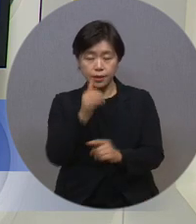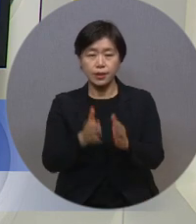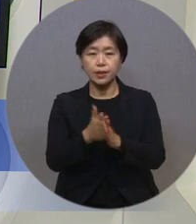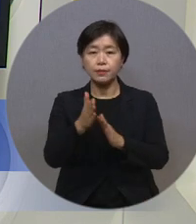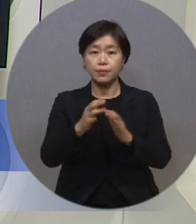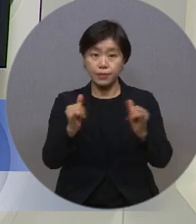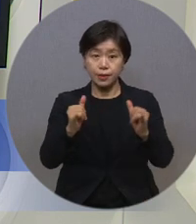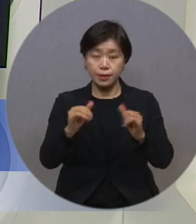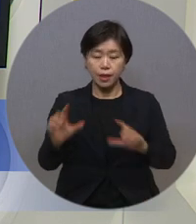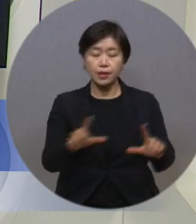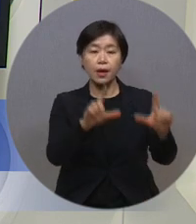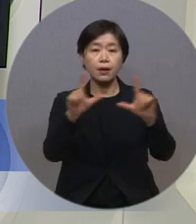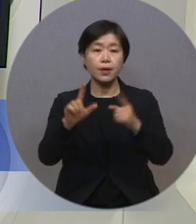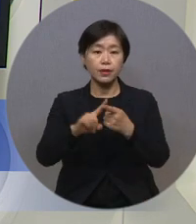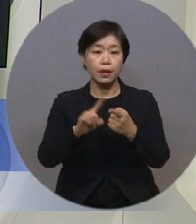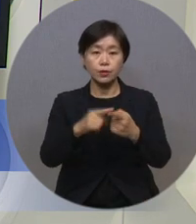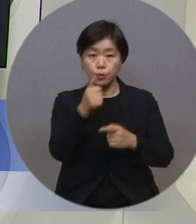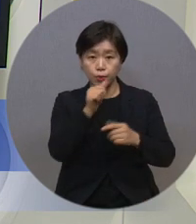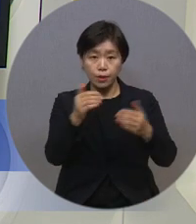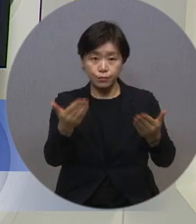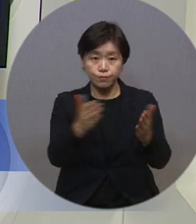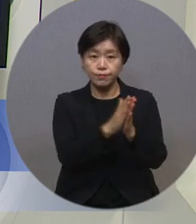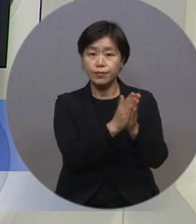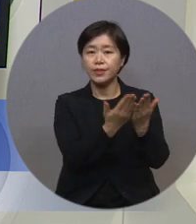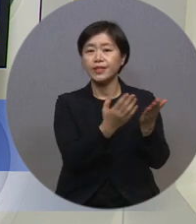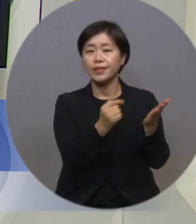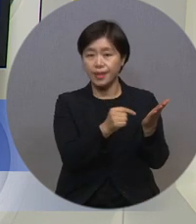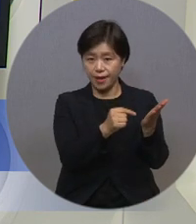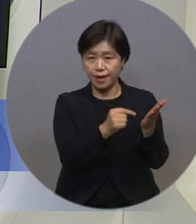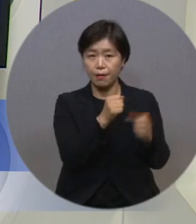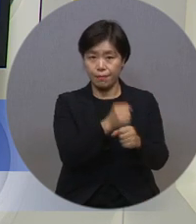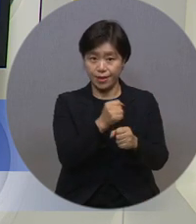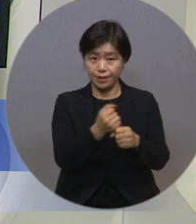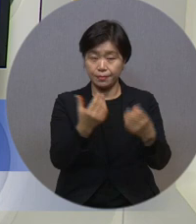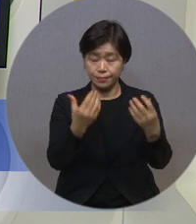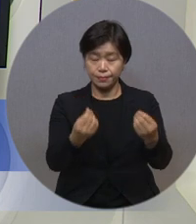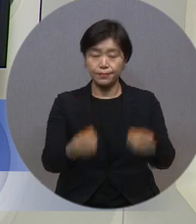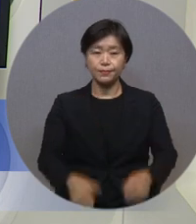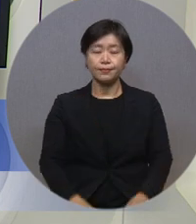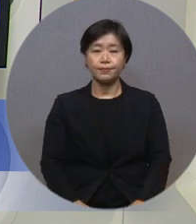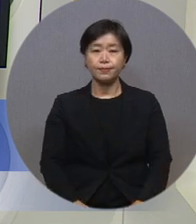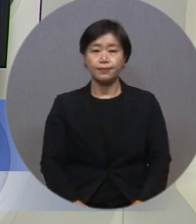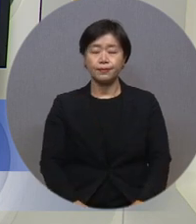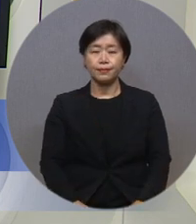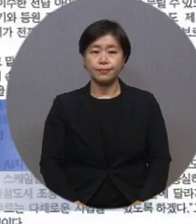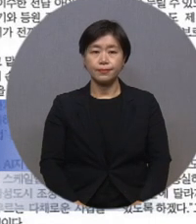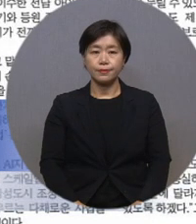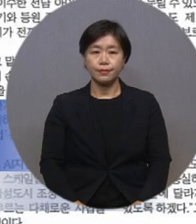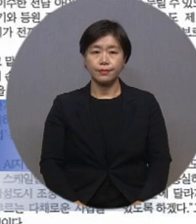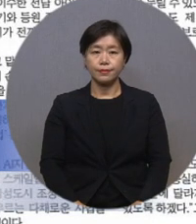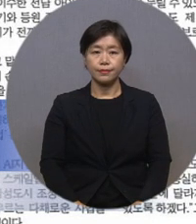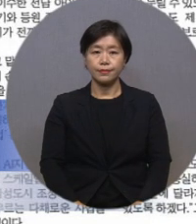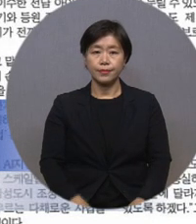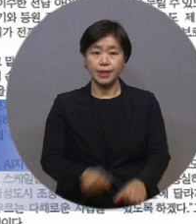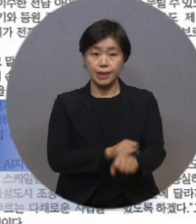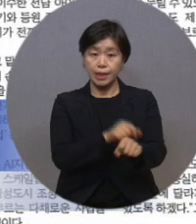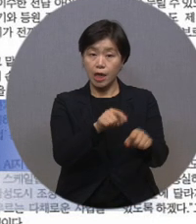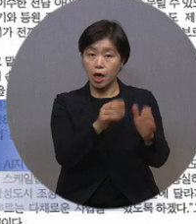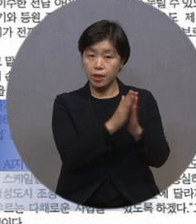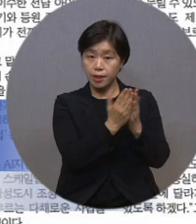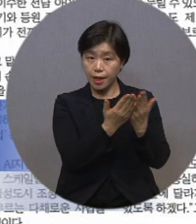제도들을 소개하는 2023 달라지는 서울 생활이라는 전자책을 공개했습니다 특히